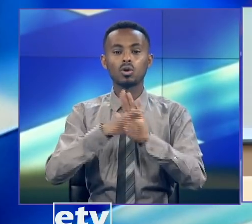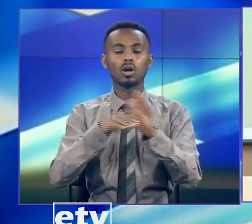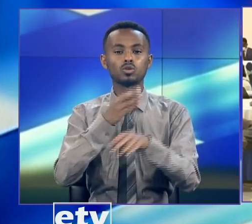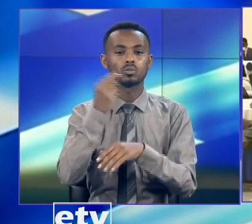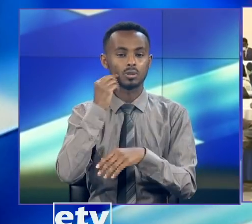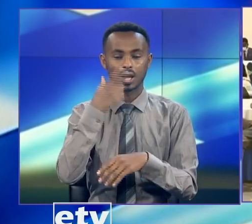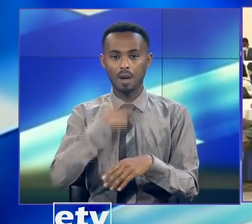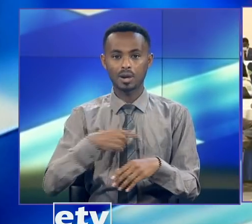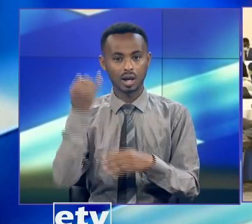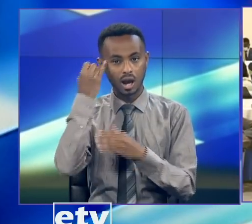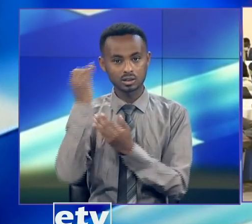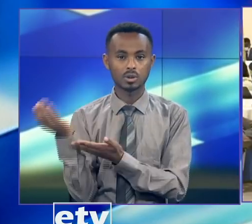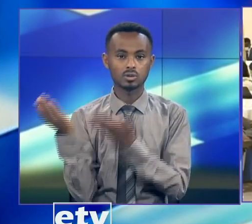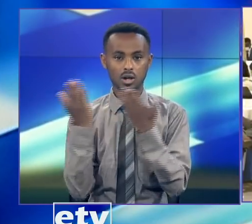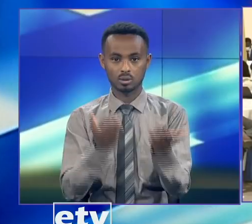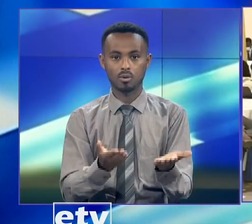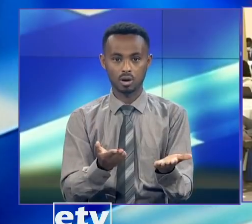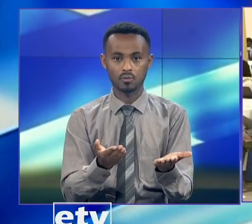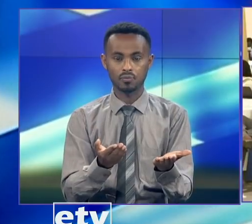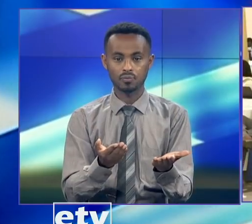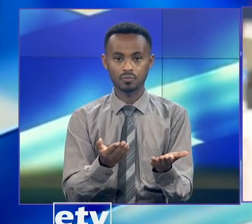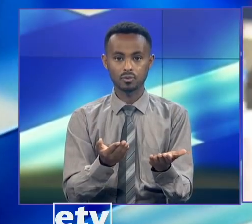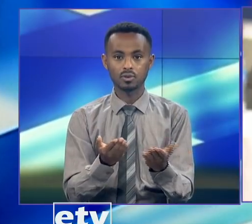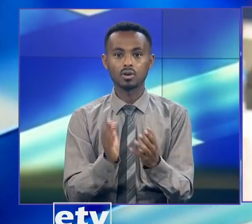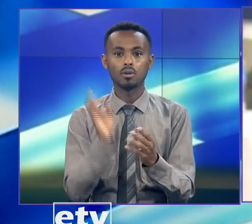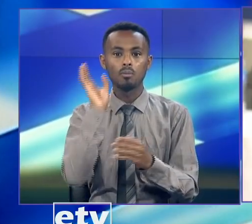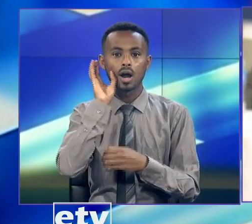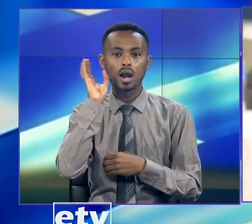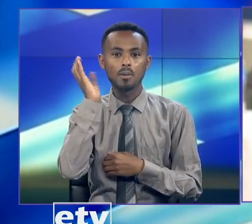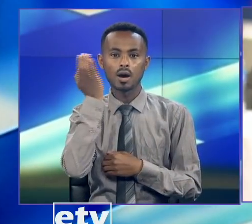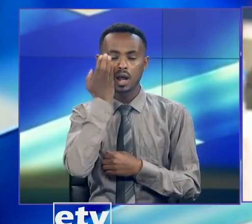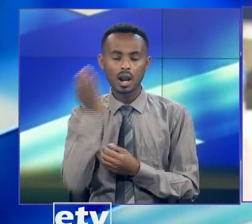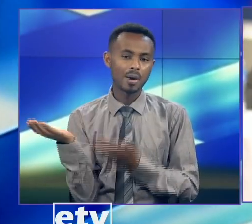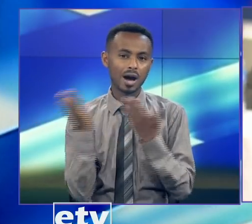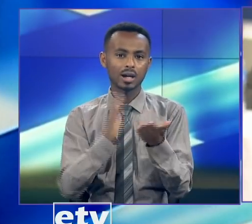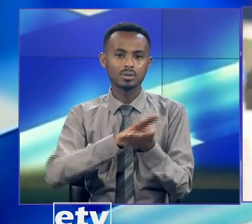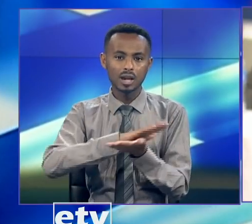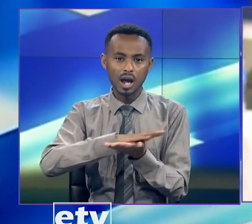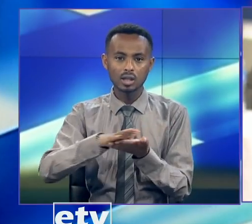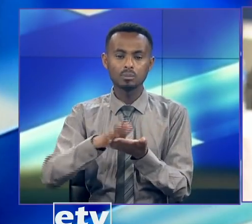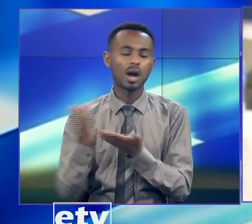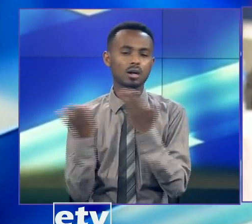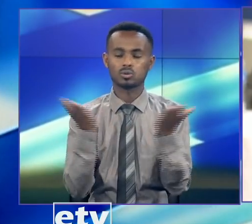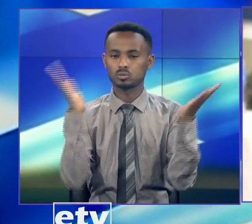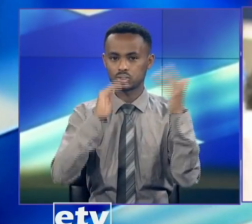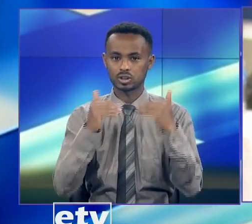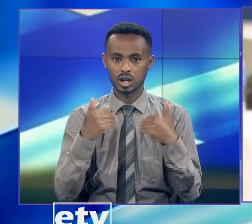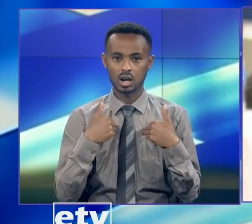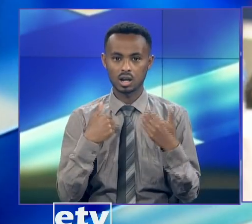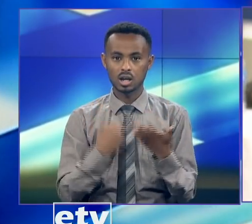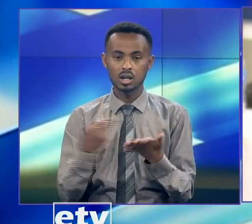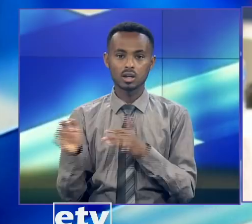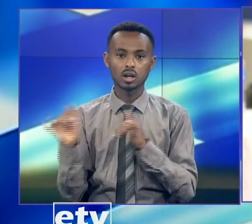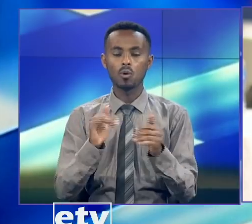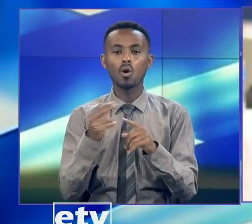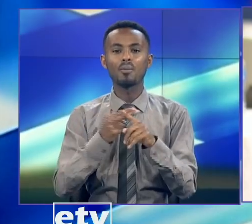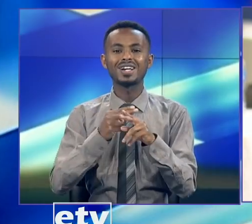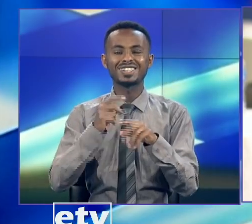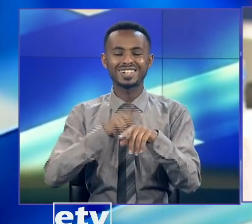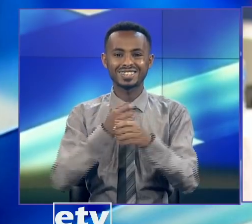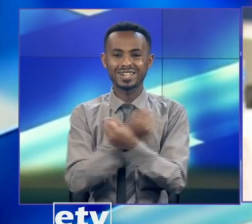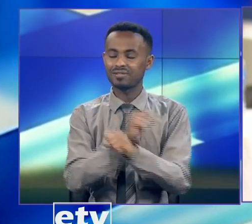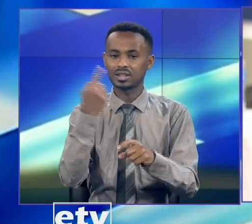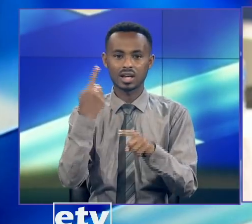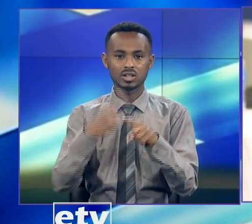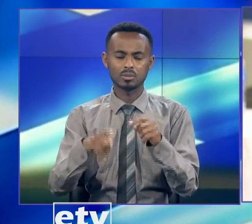ቤት አባላት ሀሳባቸውን ሰጥቷል። ዘር ማዳበሪያ በማቅረብ ጥራቱም አቅርቦቱም ችግር አለ። ይሄ ደግሞ በአጭር ጊዜ ሊፈታ